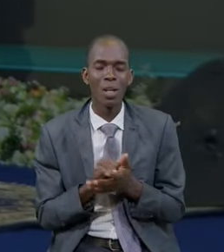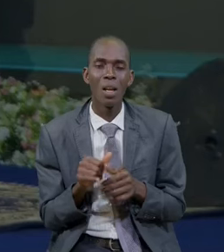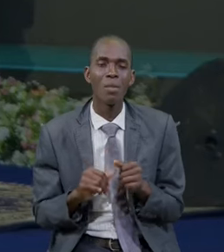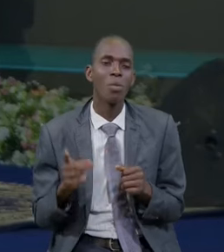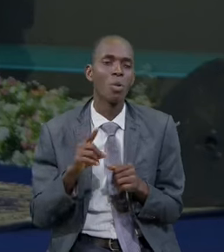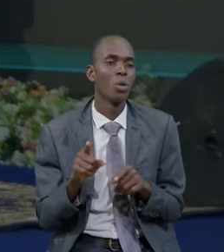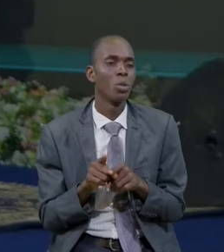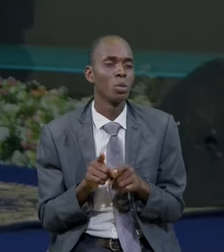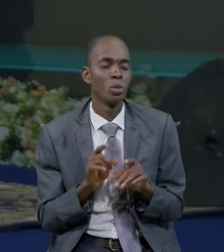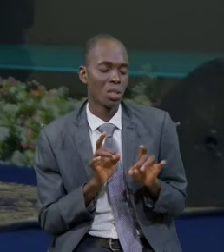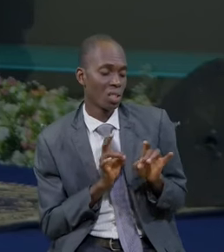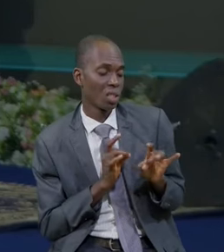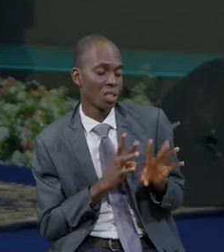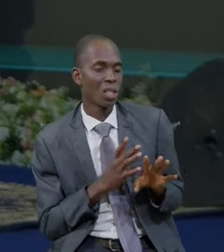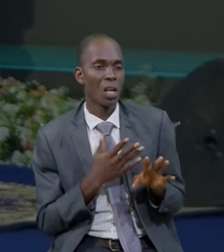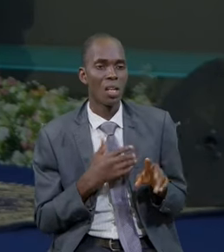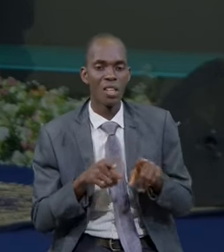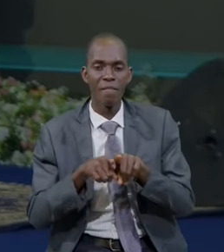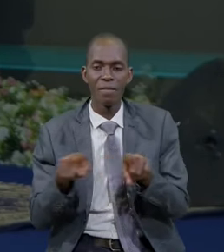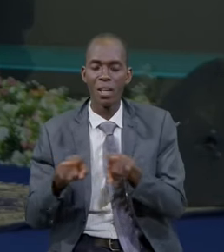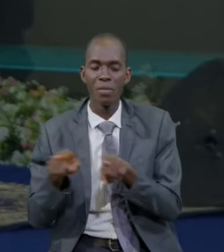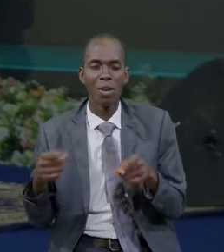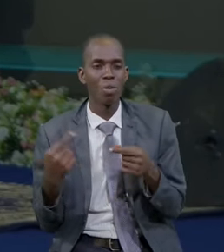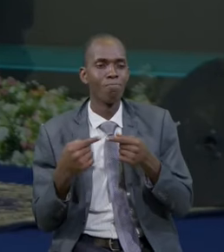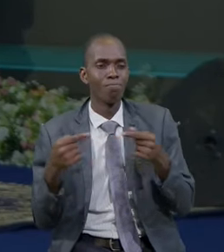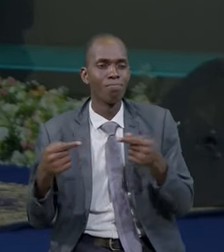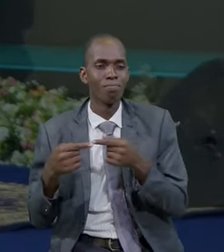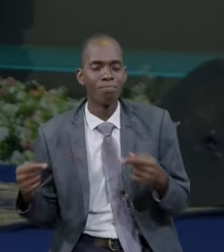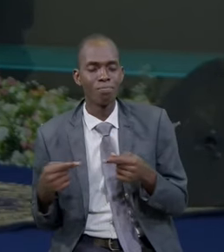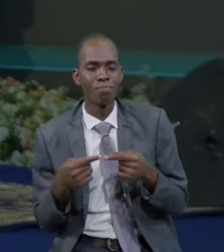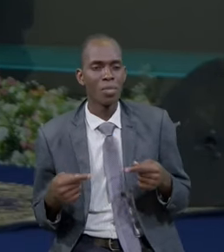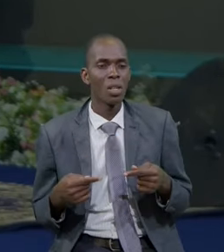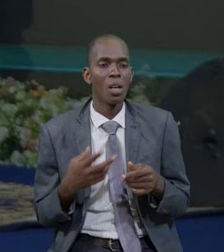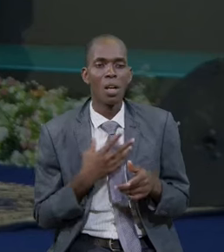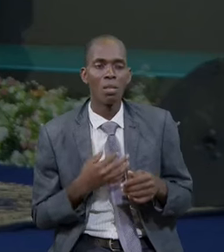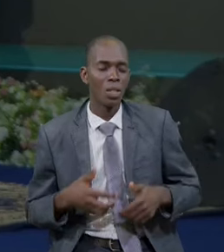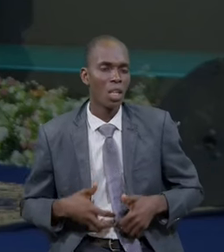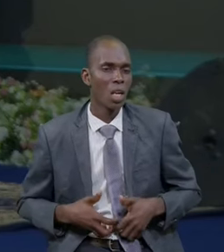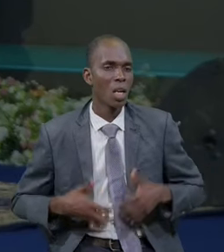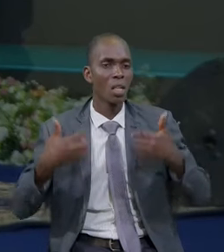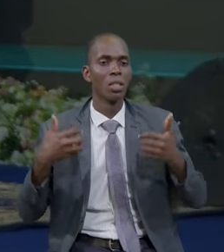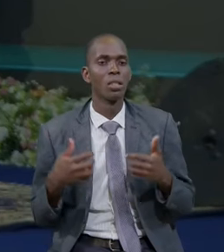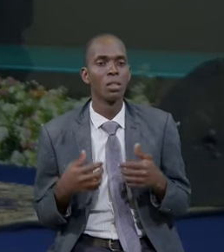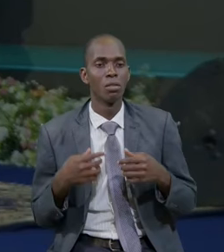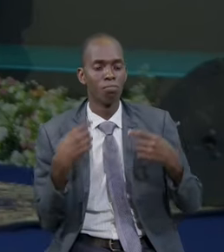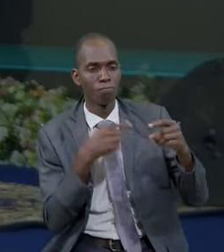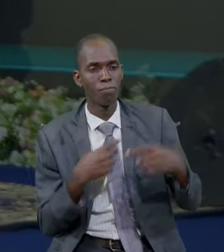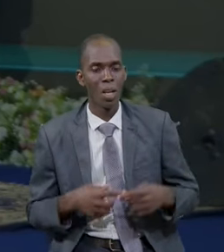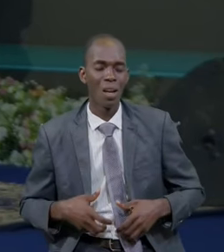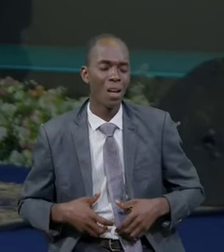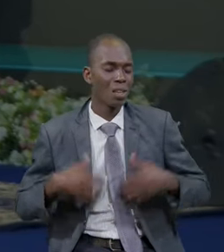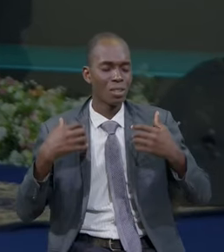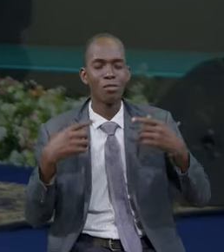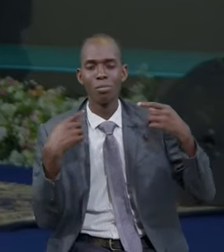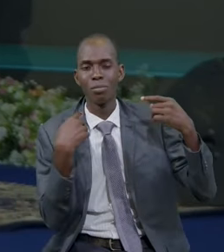Les inimitiés, les querelles, les jalousies, les animosités, les disputes, les divisions, les sectes.